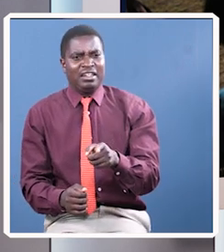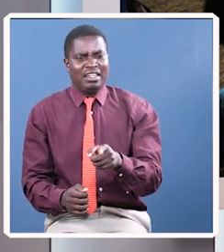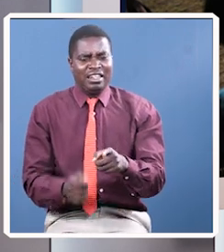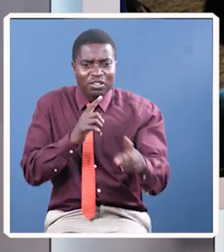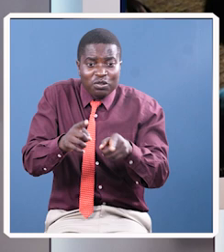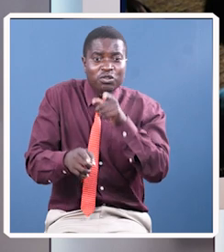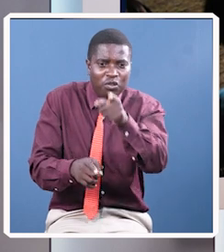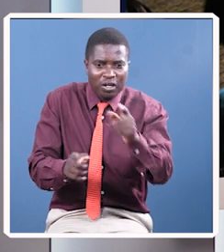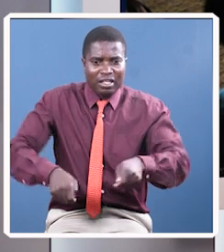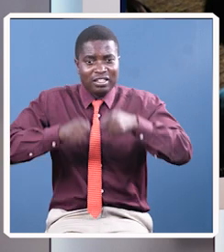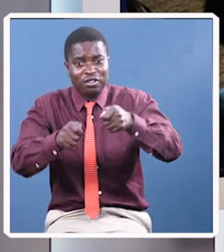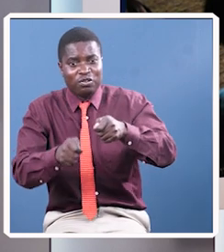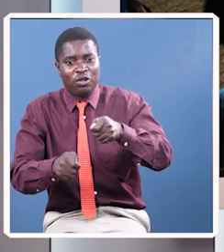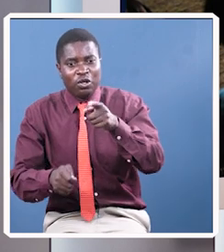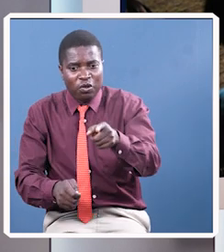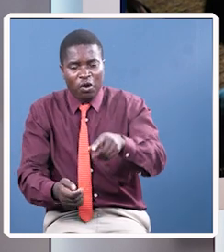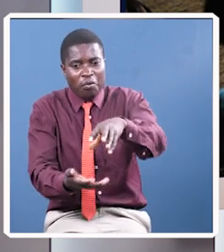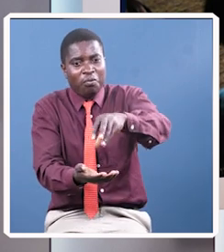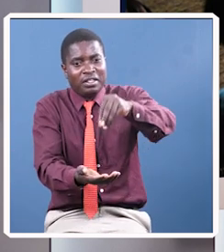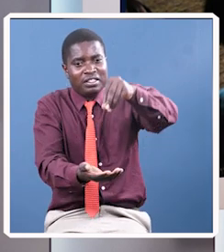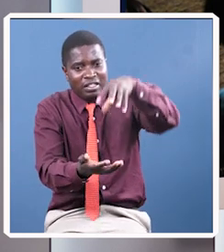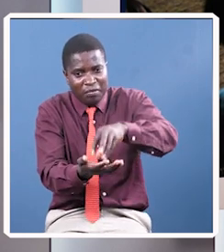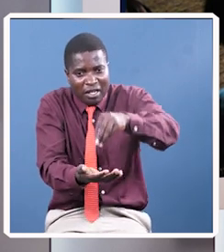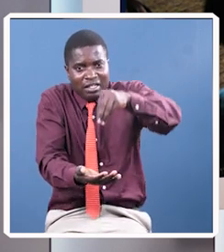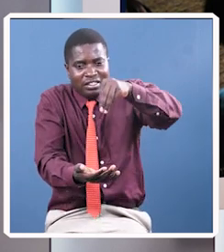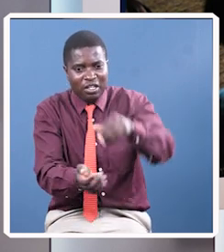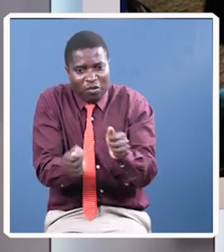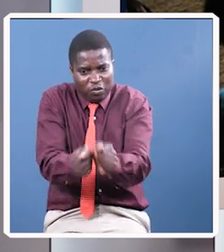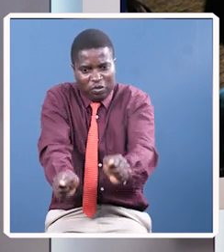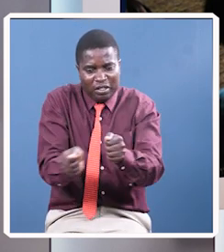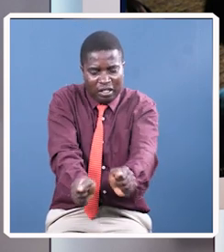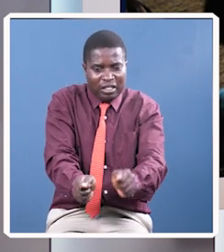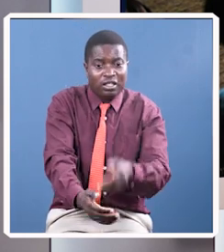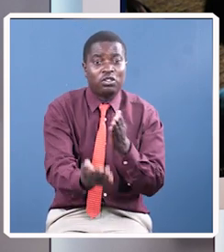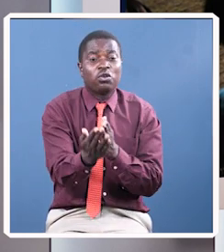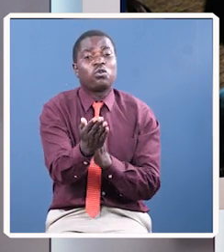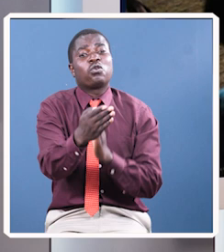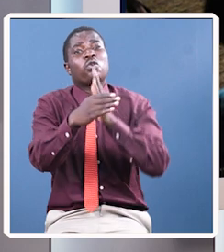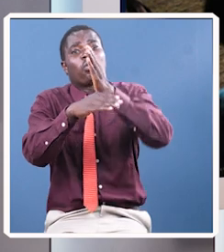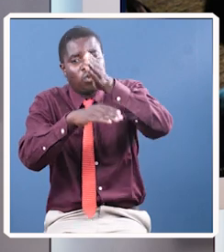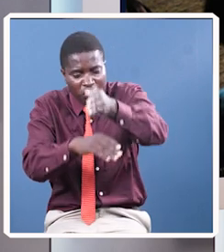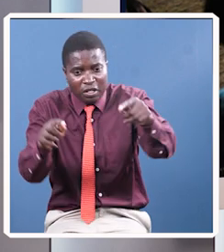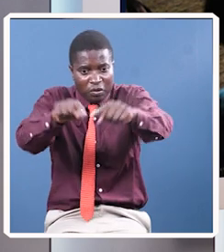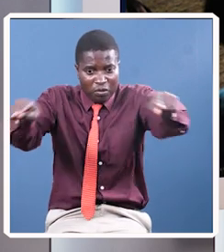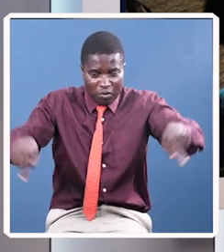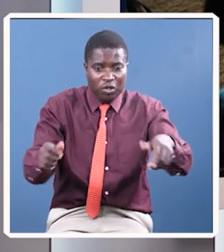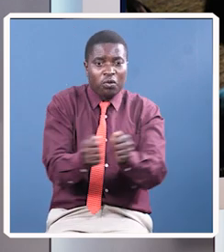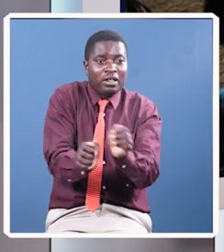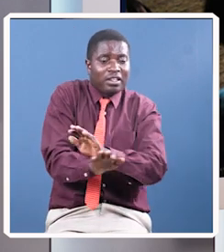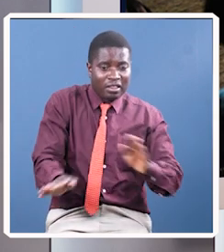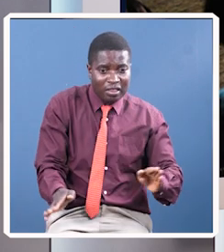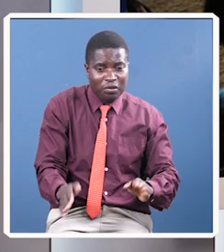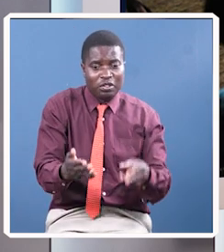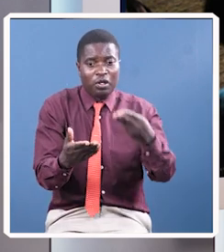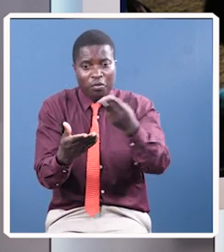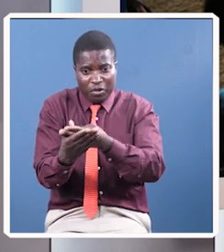anokutaurira kuti ndinokwanisa kupa mushonga wekuti maboda unogona kupfuura usina passport. Ivo waboda pachida passport,